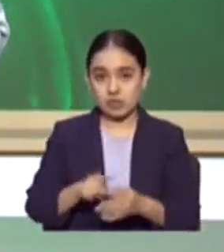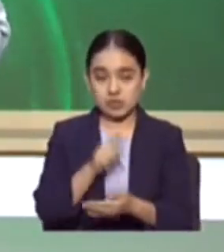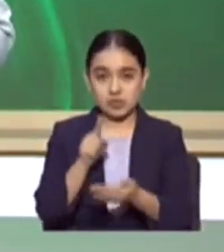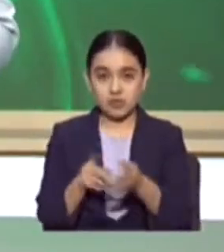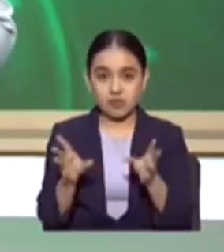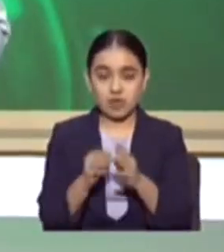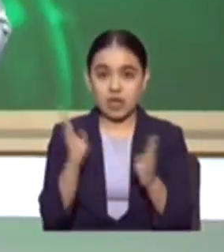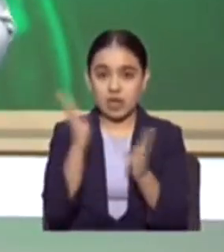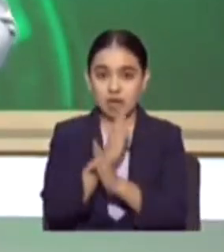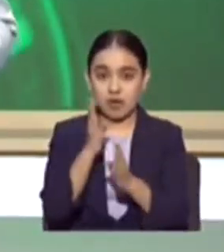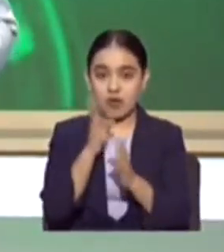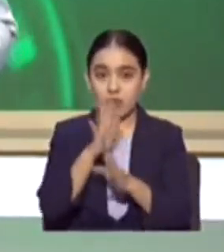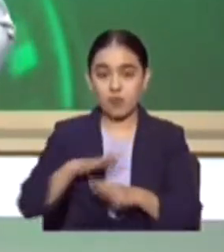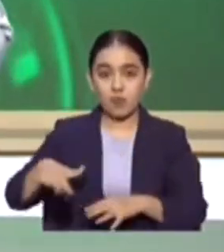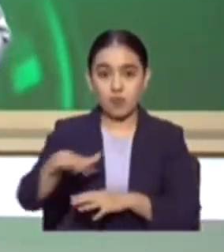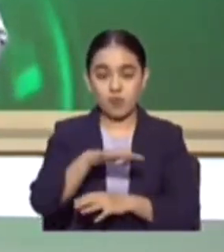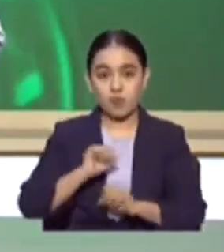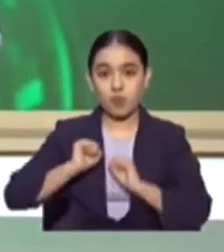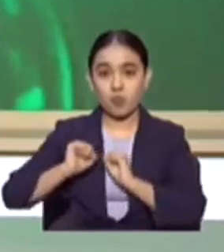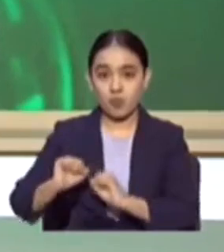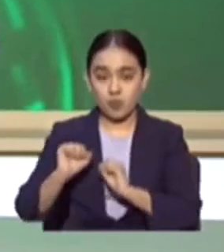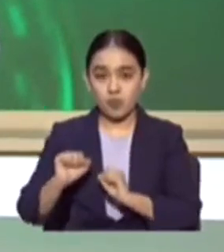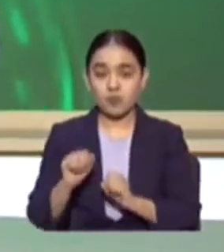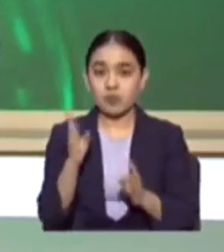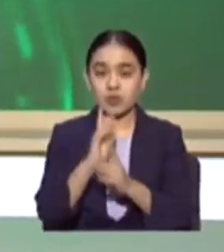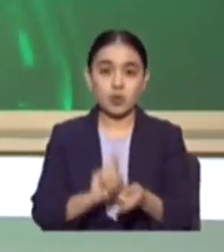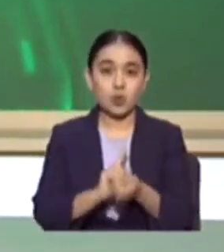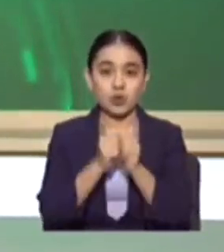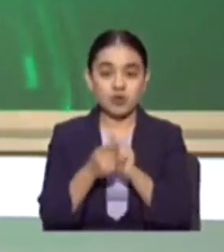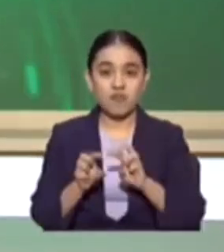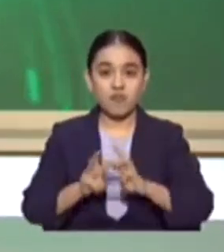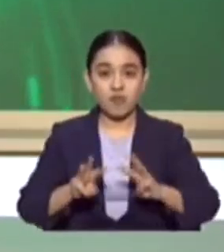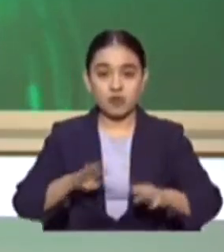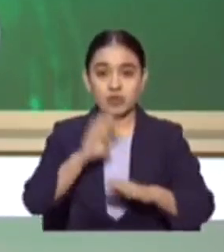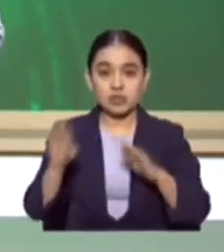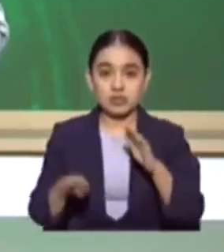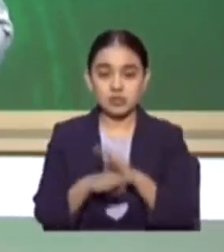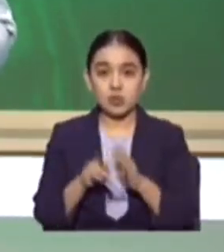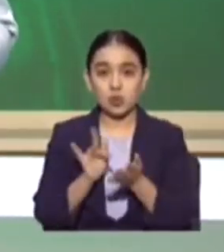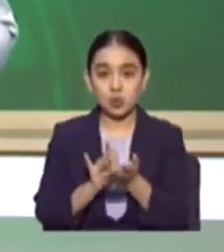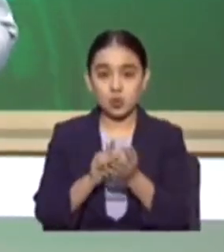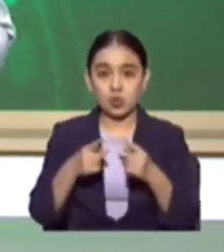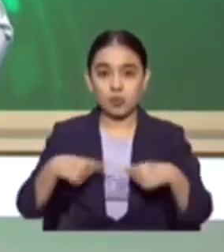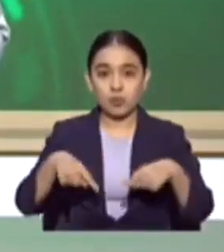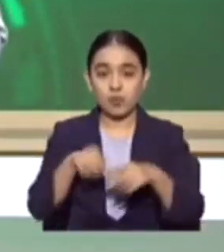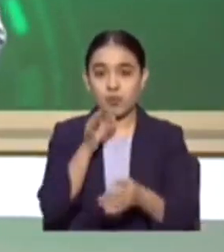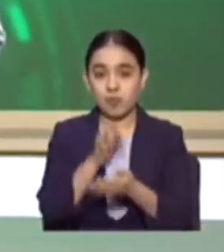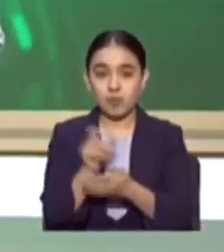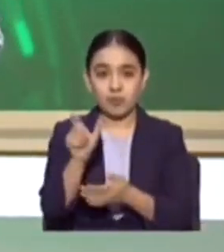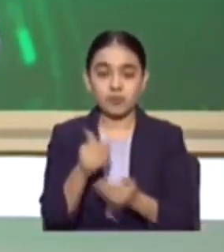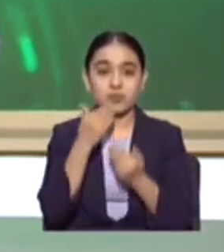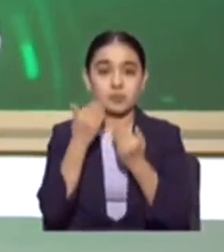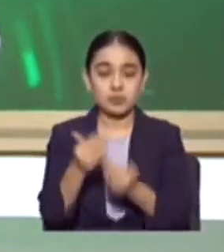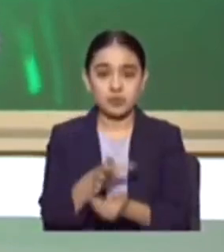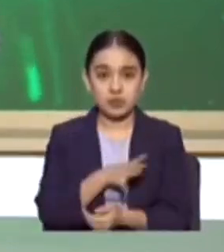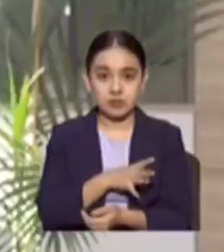savollar bilan ekologiya, atrof muhitni muhofaza qilish va iqlim o'zgarishi vazirligi huzuridagi turizm qo'mitasi mas'ul xodimiga